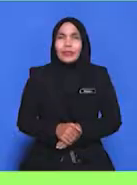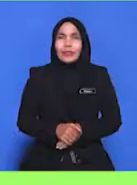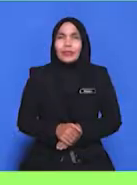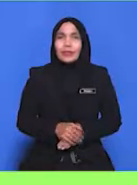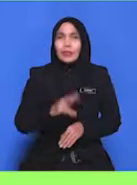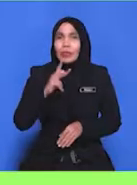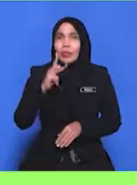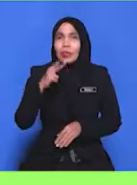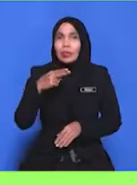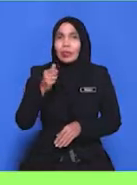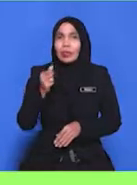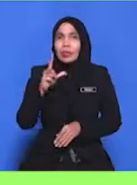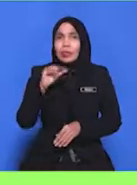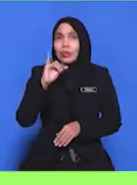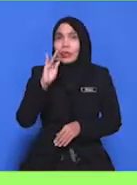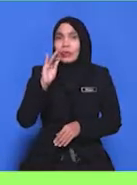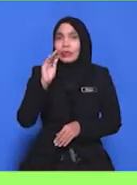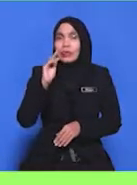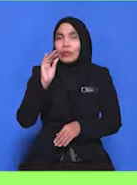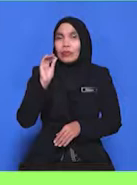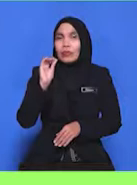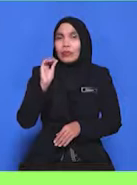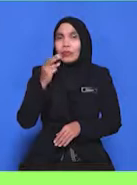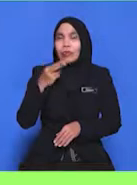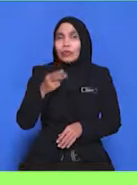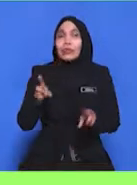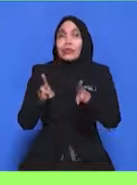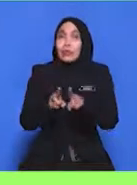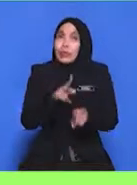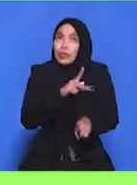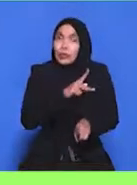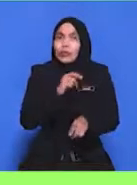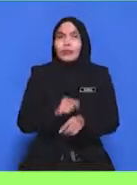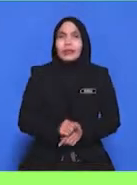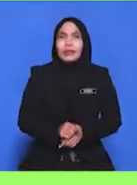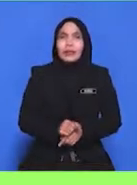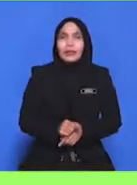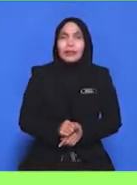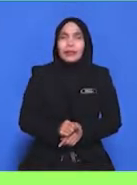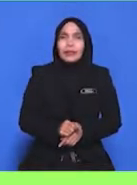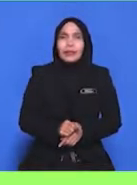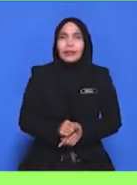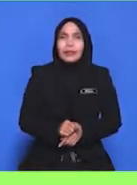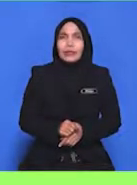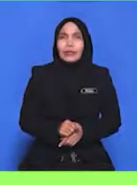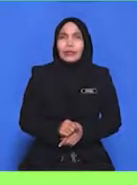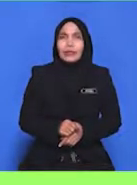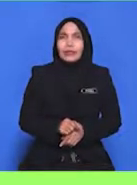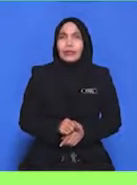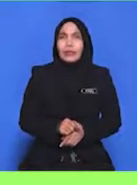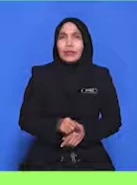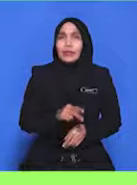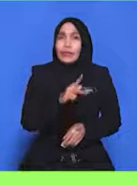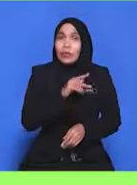Khalifahnya yang terkenal pertama ialah Muawiyah bin Abi Sufyan. Beliau adalah khalifah yang pertama.